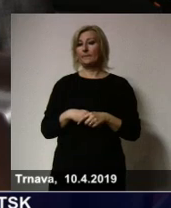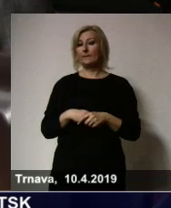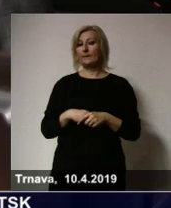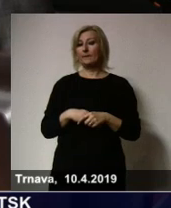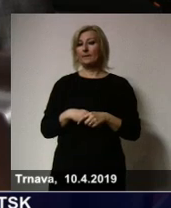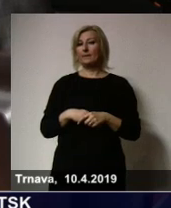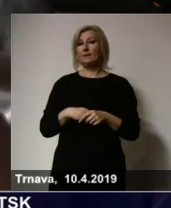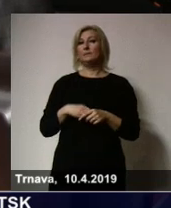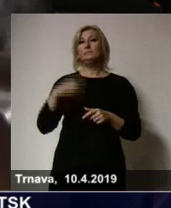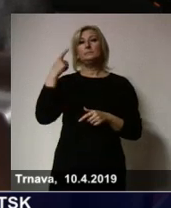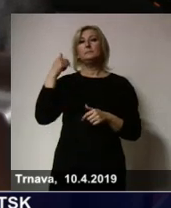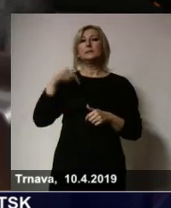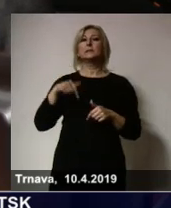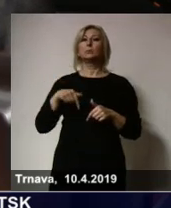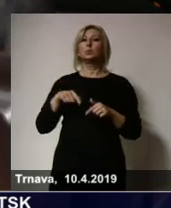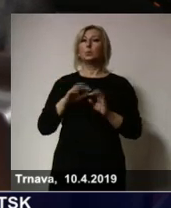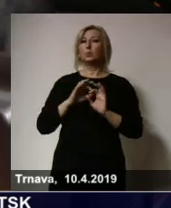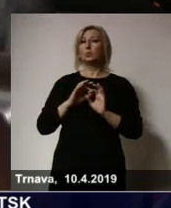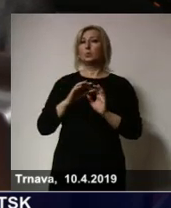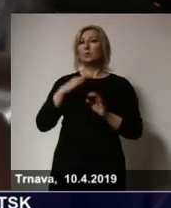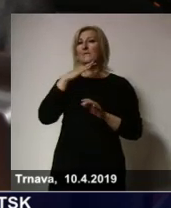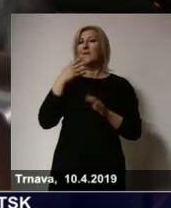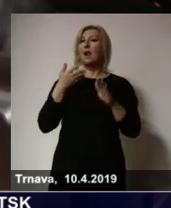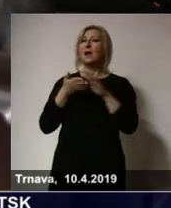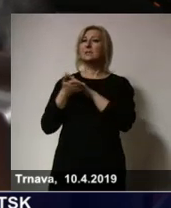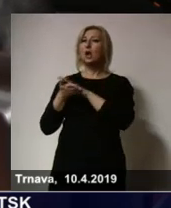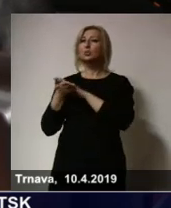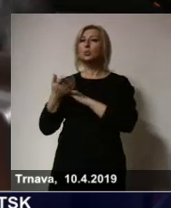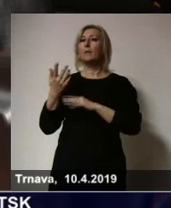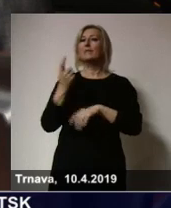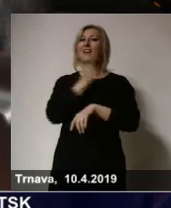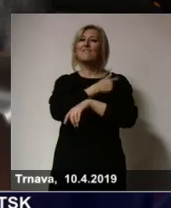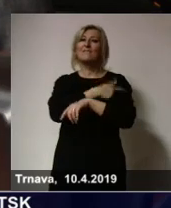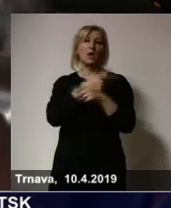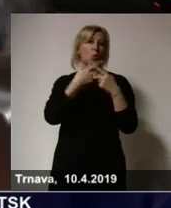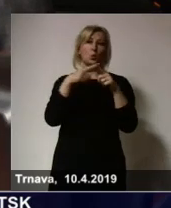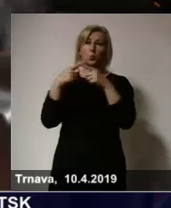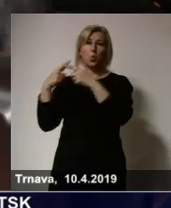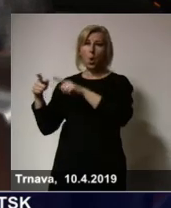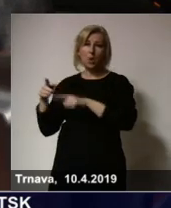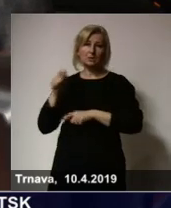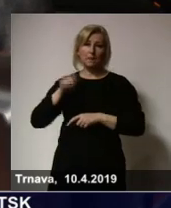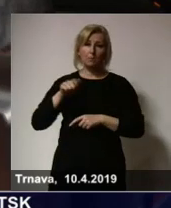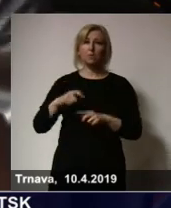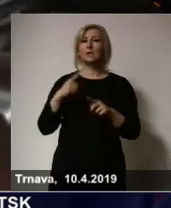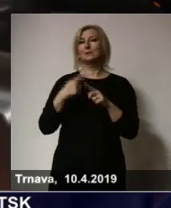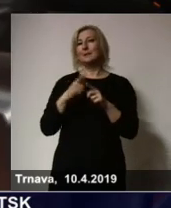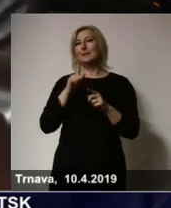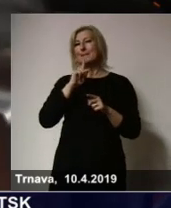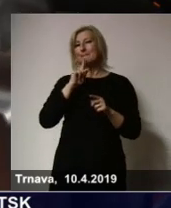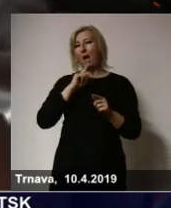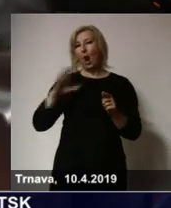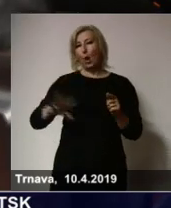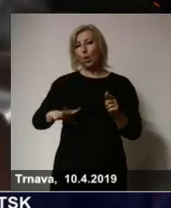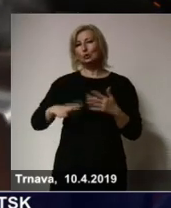čo sa týka vekovej kategórie. Máme tu veľmi málo žien, ale to nebudeme stále spomínať. Ale myslím si, že názory mladých